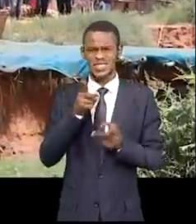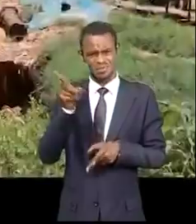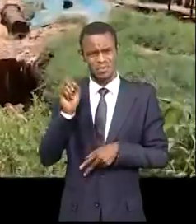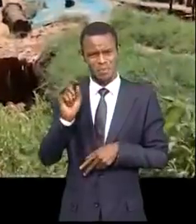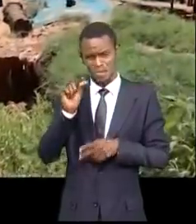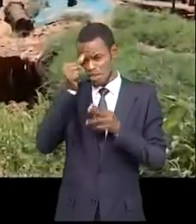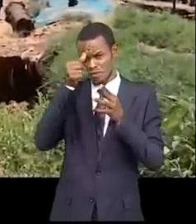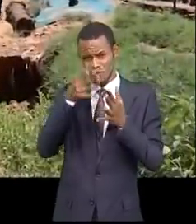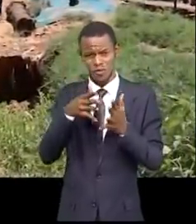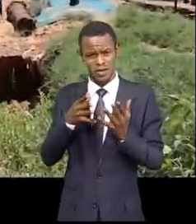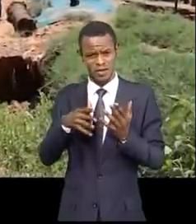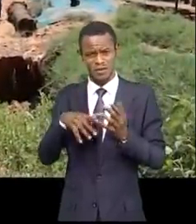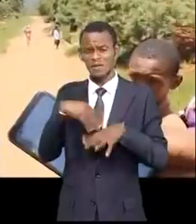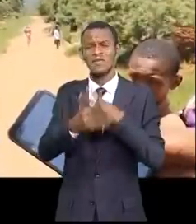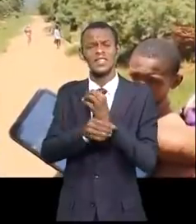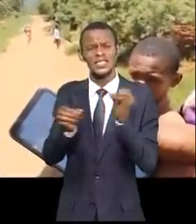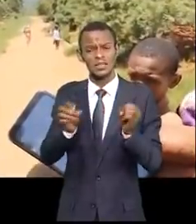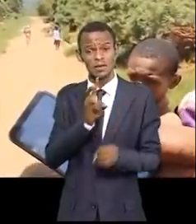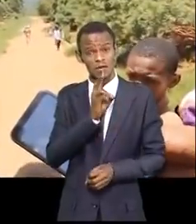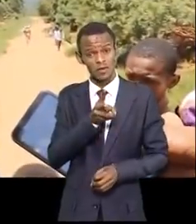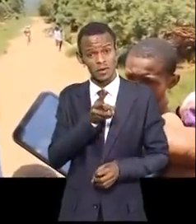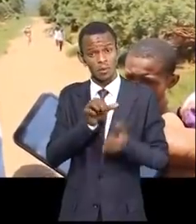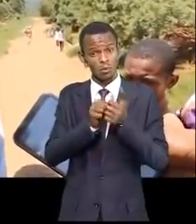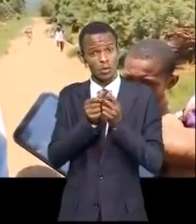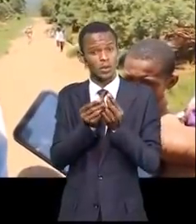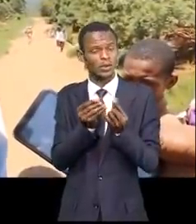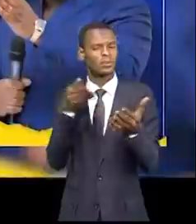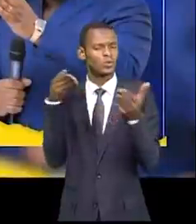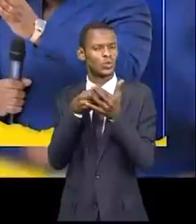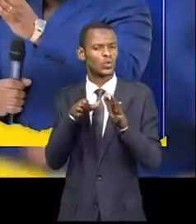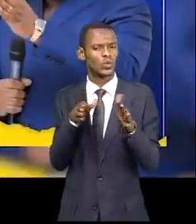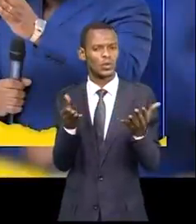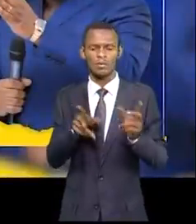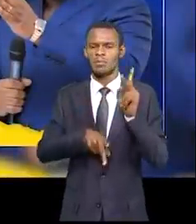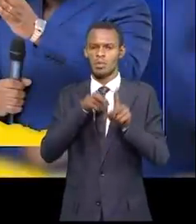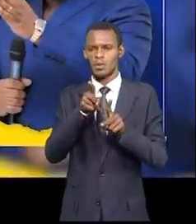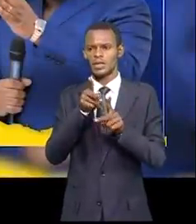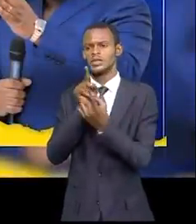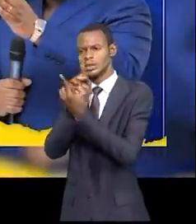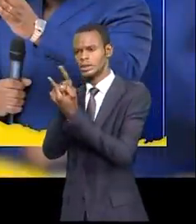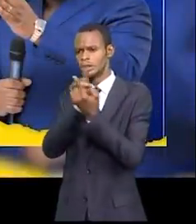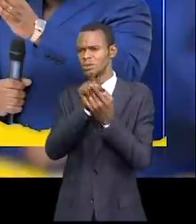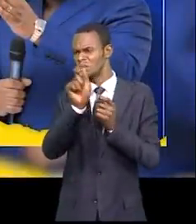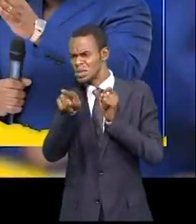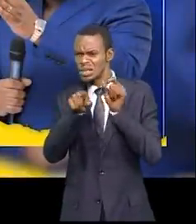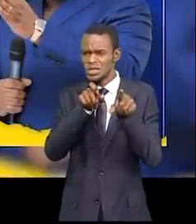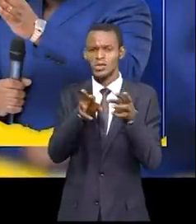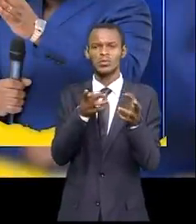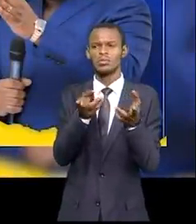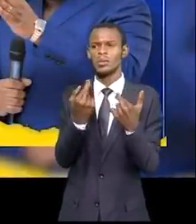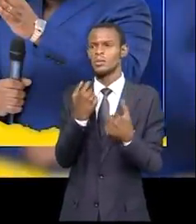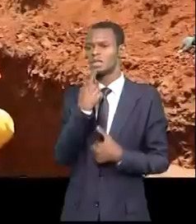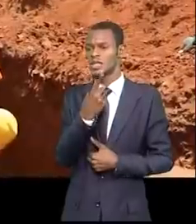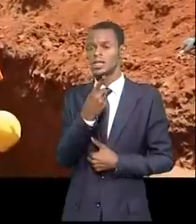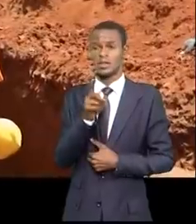routier que faire pour relever ces défis une question sur toutes les lèvres de la population le président de la république félix antoine ils ont beau y